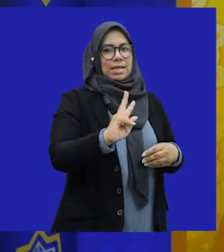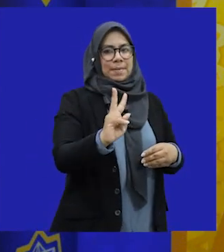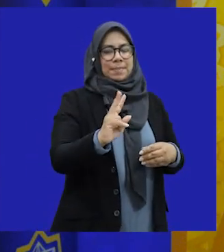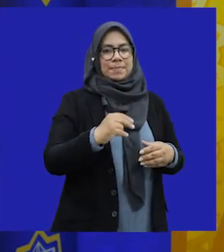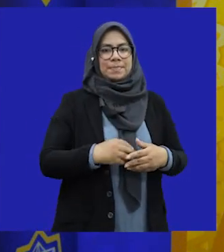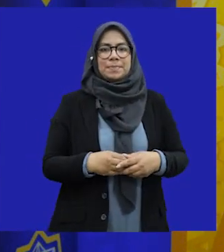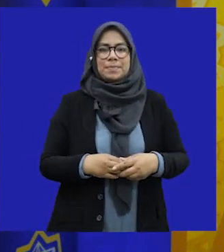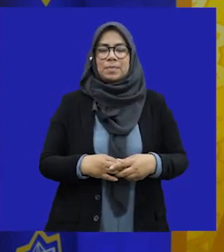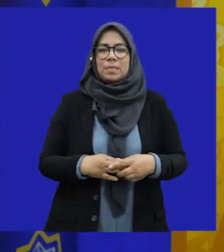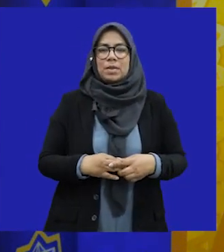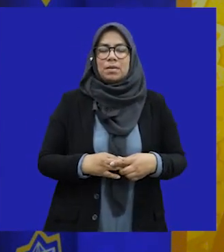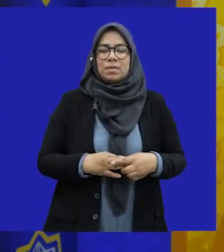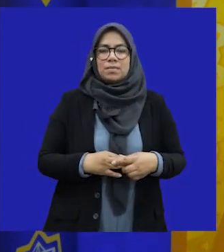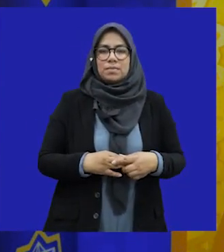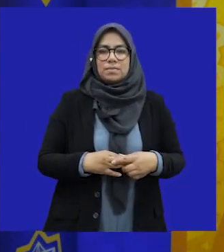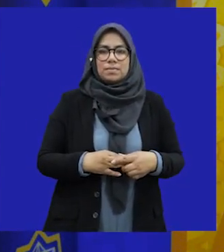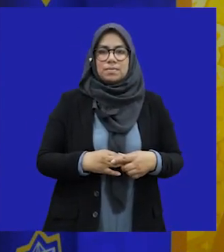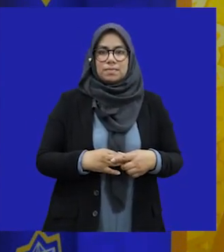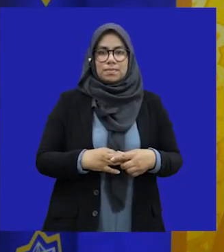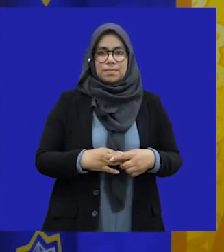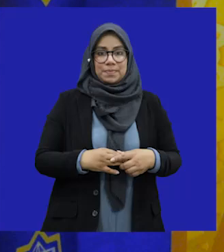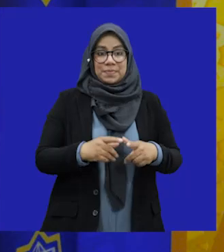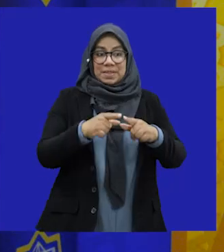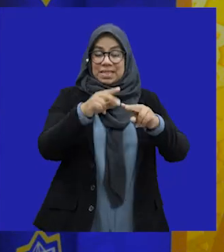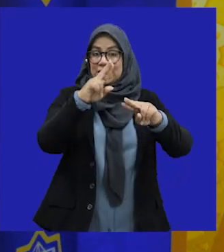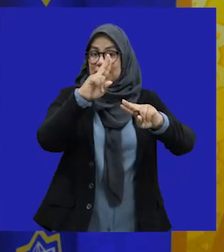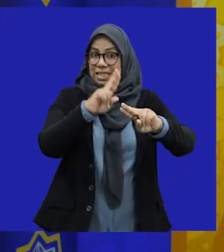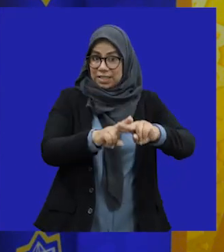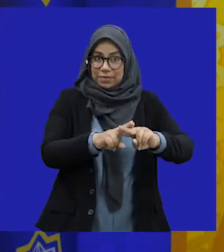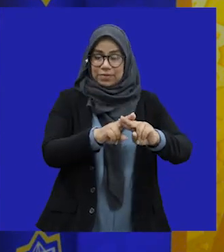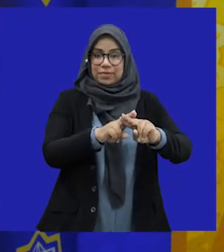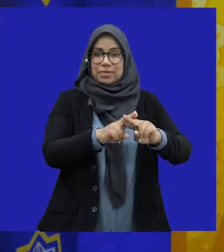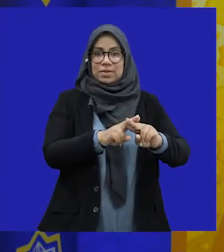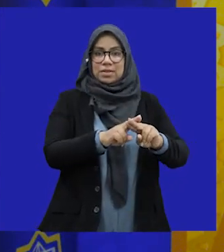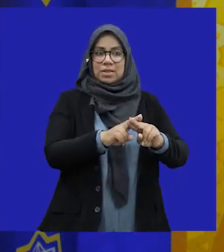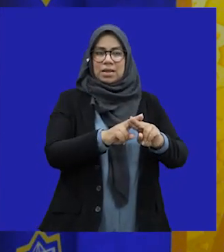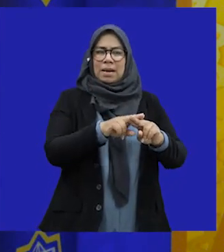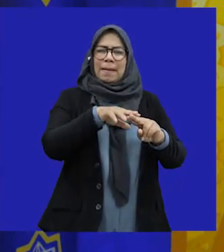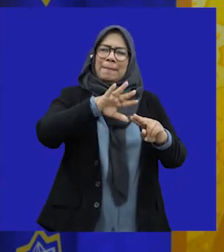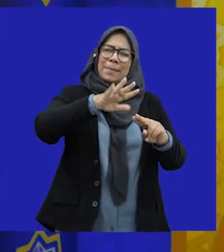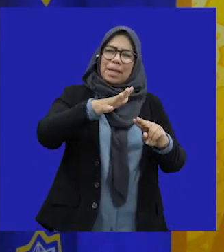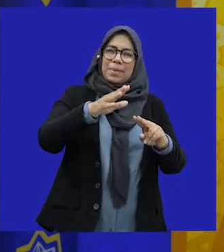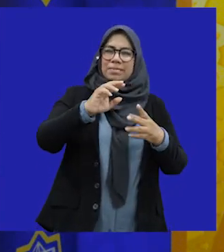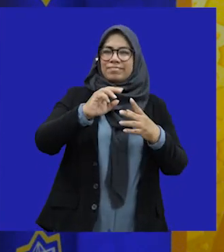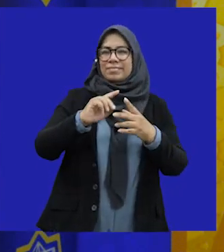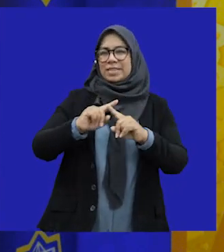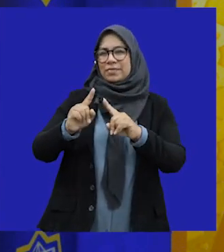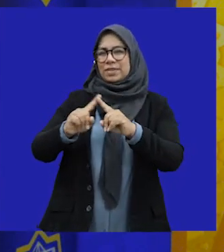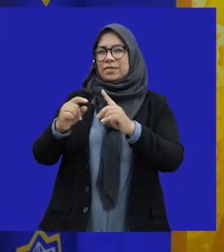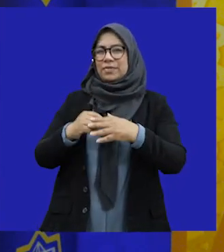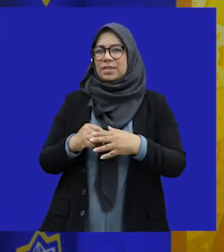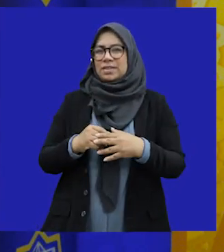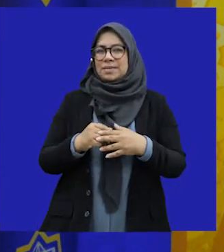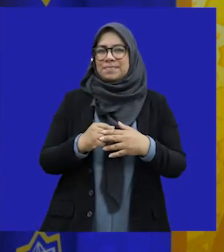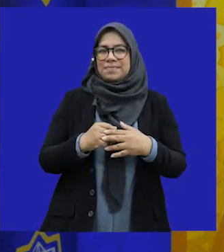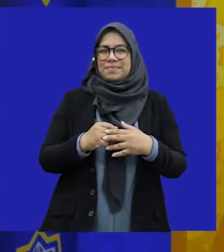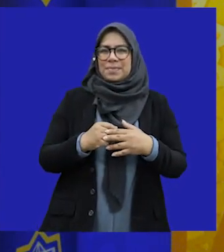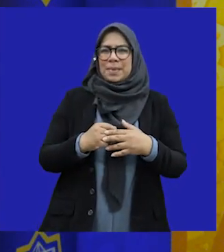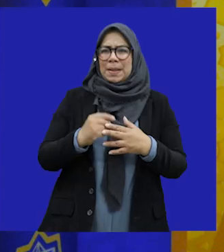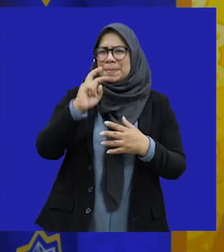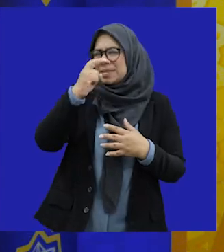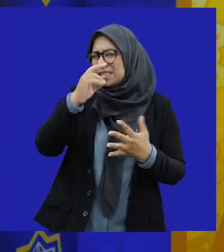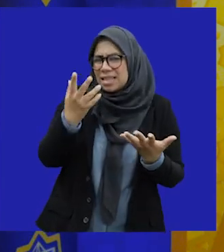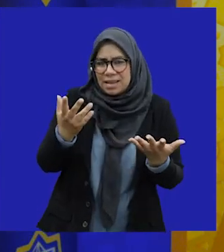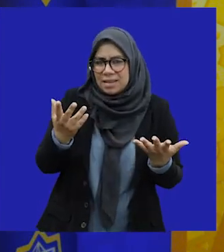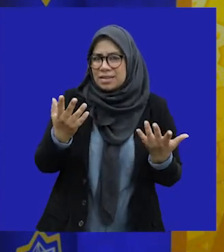شَيْئًا. And in case, if there are defects or